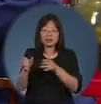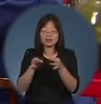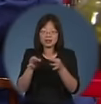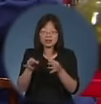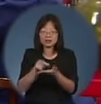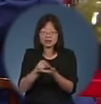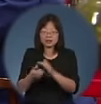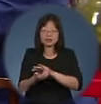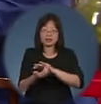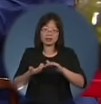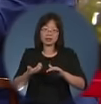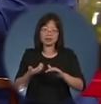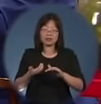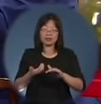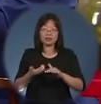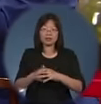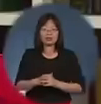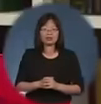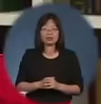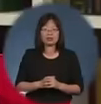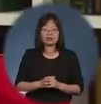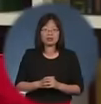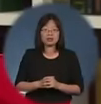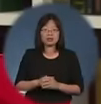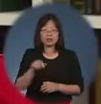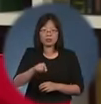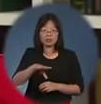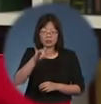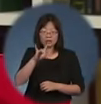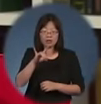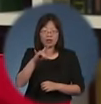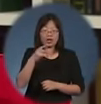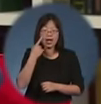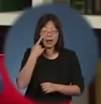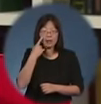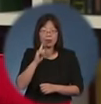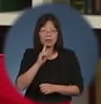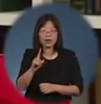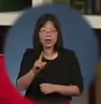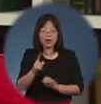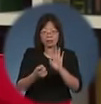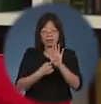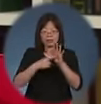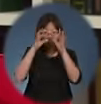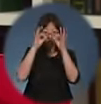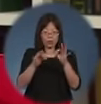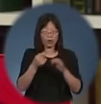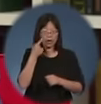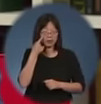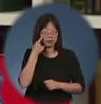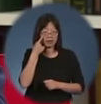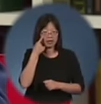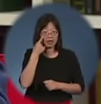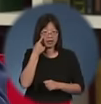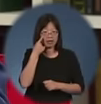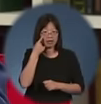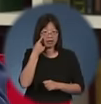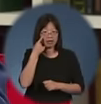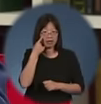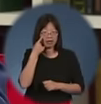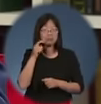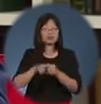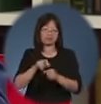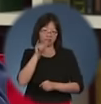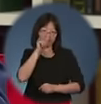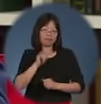쓰기 전에음 걸 먼 내 먼저 내보자 내서 반응을 보자 예 알겠습니다 예 아 그런